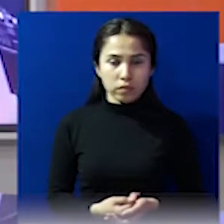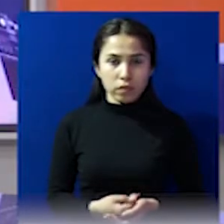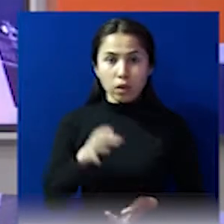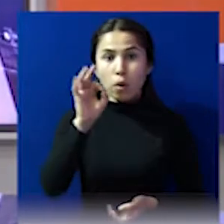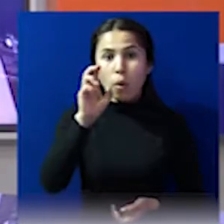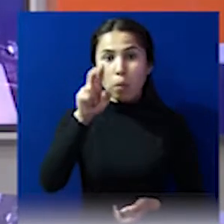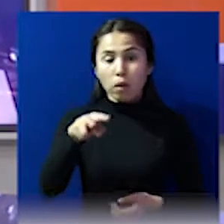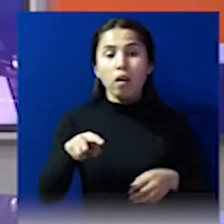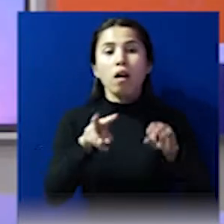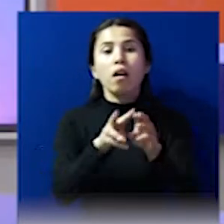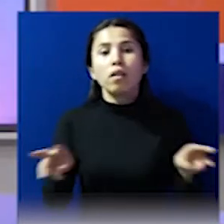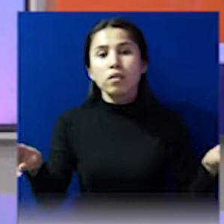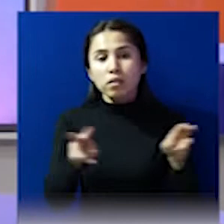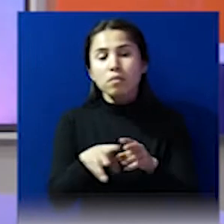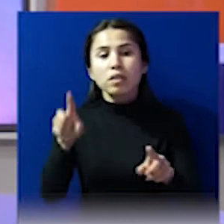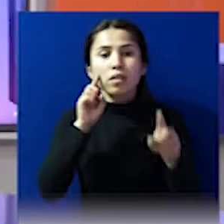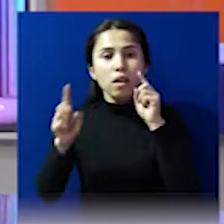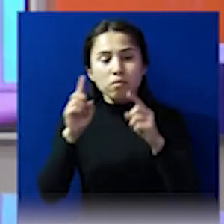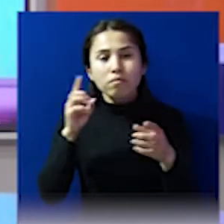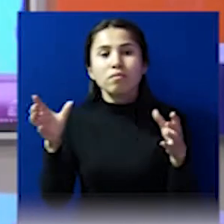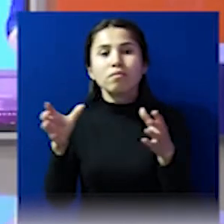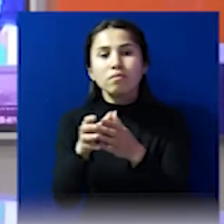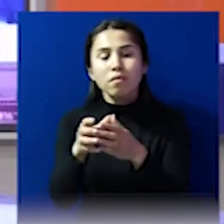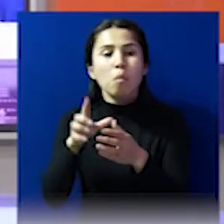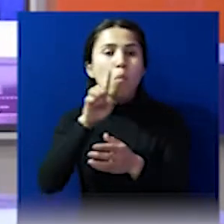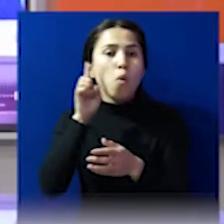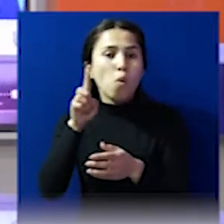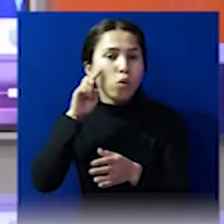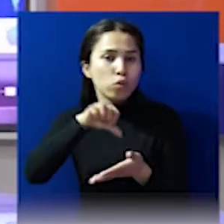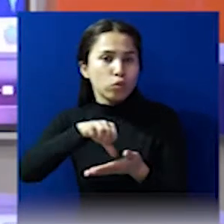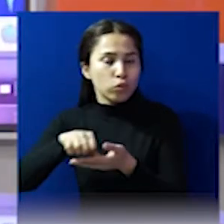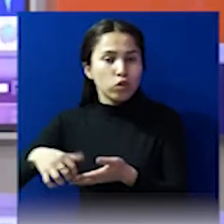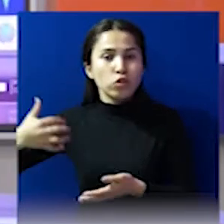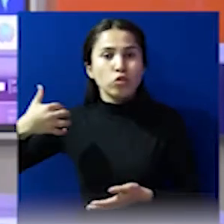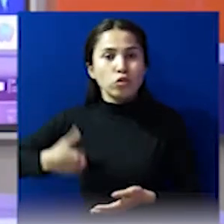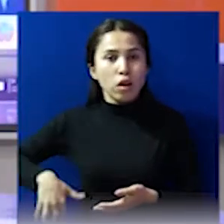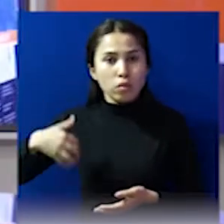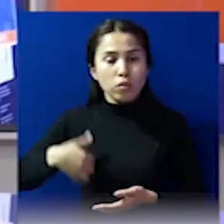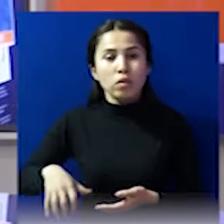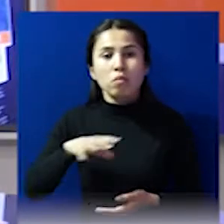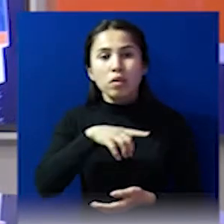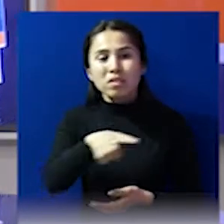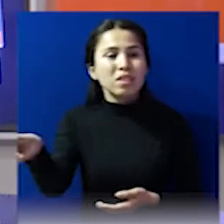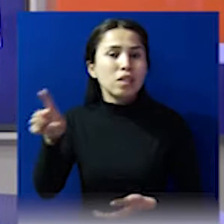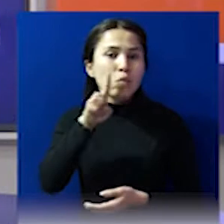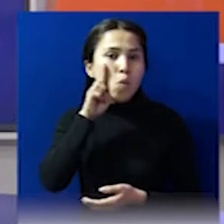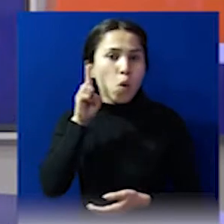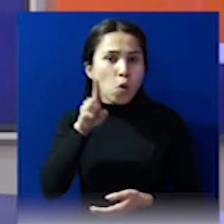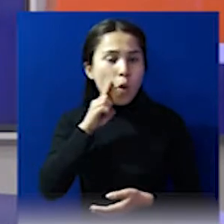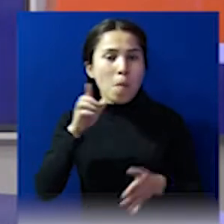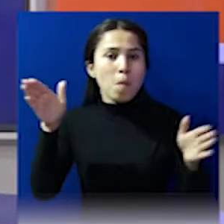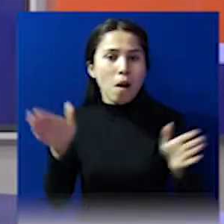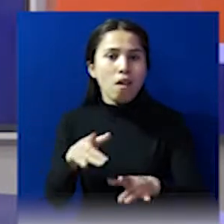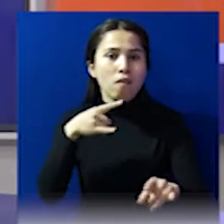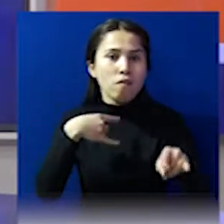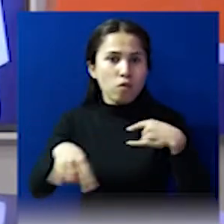әрекеттері азаймай отыр. Қалтарлығынан бастап, әлеметтік желі арқылы ақша істейтін алаяқтар көбейген. Әсіресе мал ұрлығы